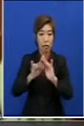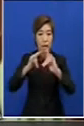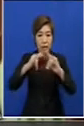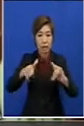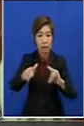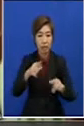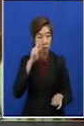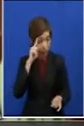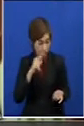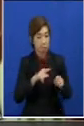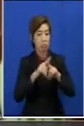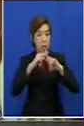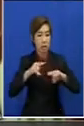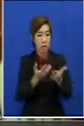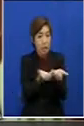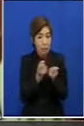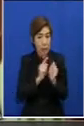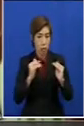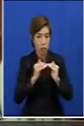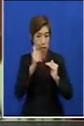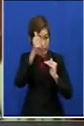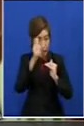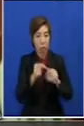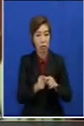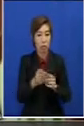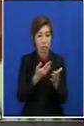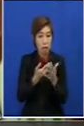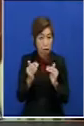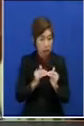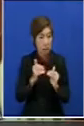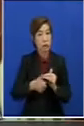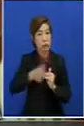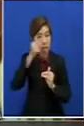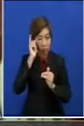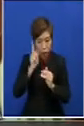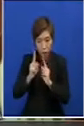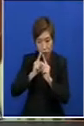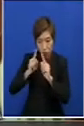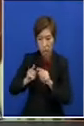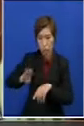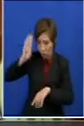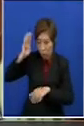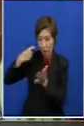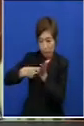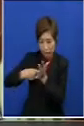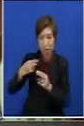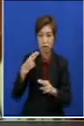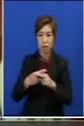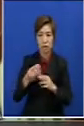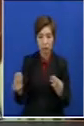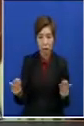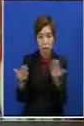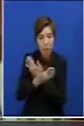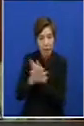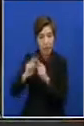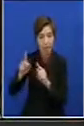ากขายแค่สิทธิอย่างเดียวถ้าผู้ซื้อสิทธิได้เนี่ยก็ต้องไปทำข้อตกลงกับไฟแนนซ์เพื่อโอนชื่อกันตามห